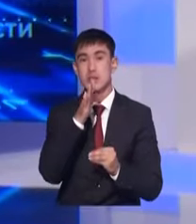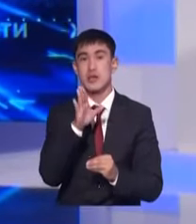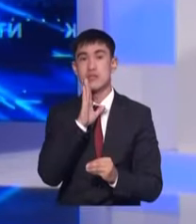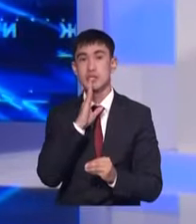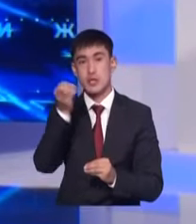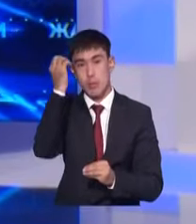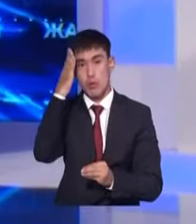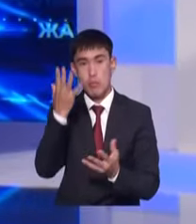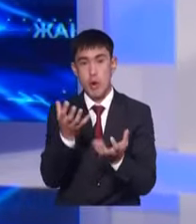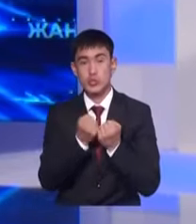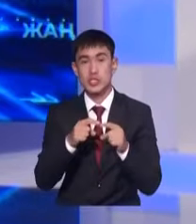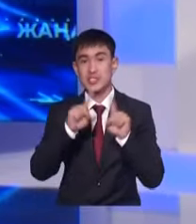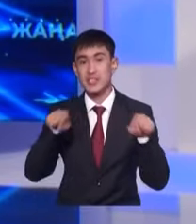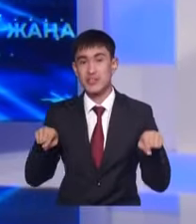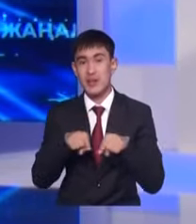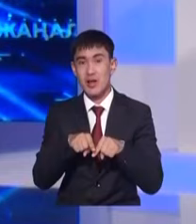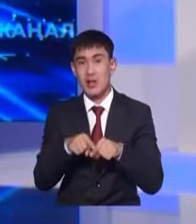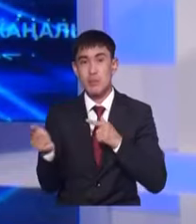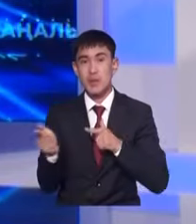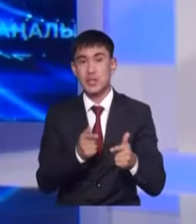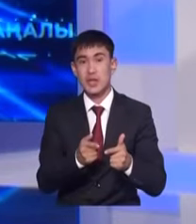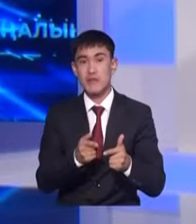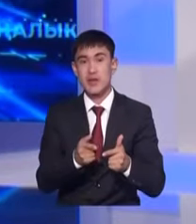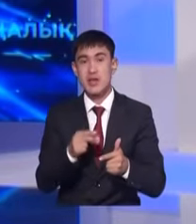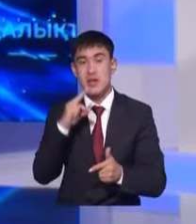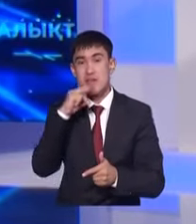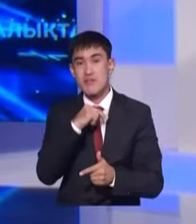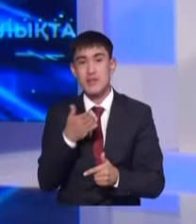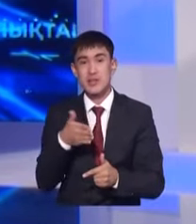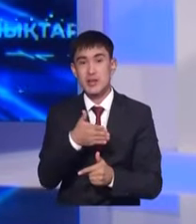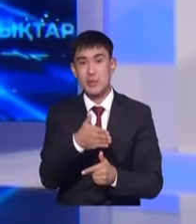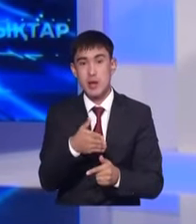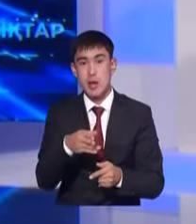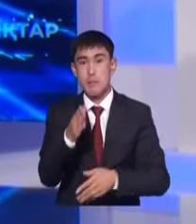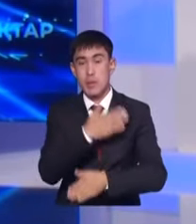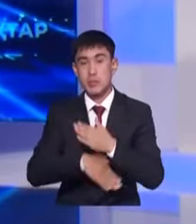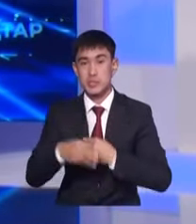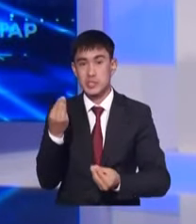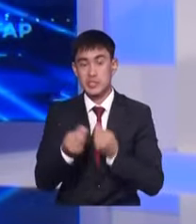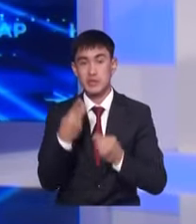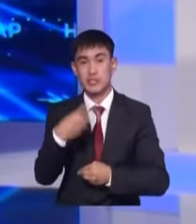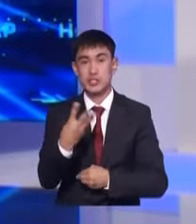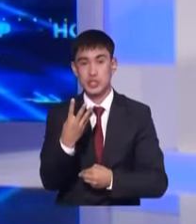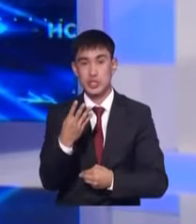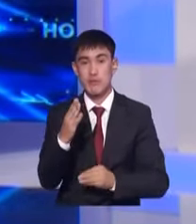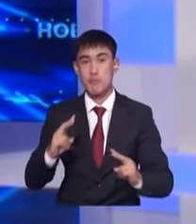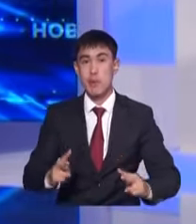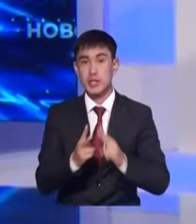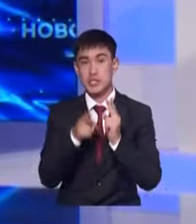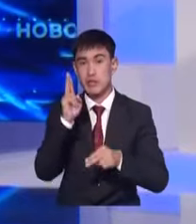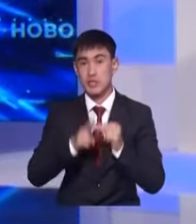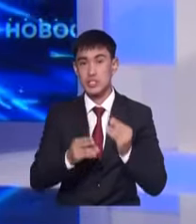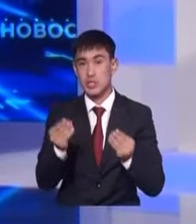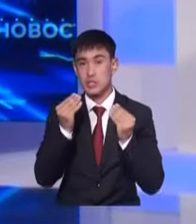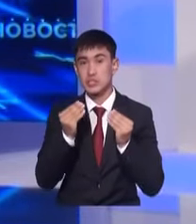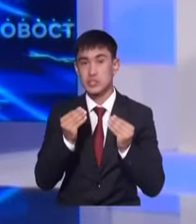Десятилетняя девочка в Японии получила сертификат на приготовление ядовитой рыбы. Паралимпийские игры 2024 в Париже